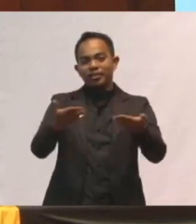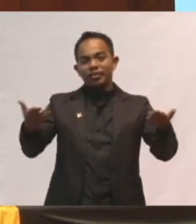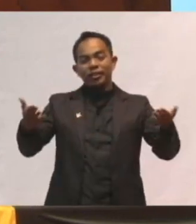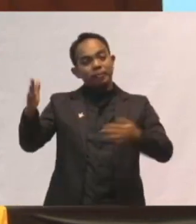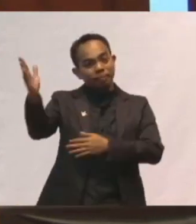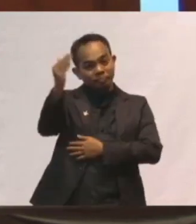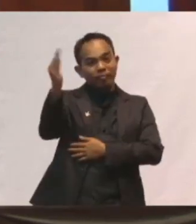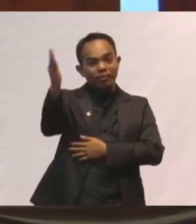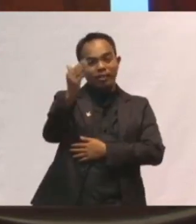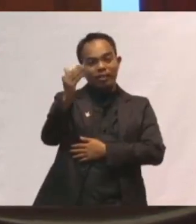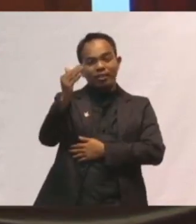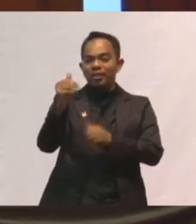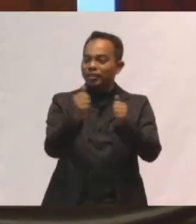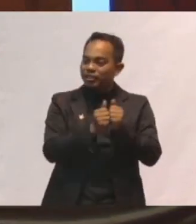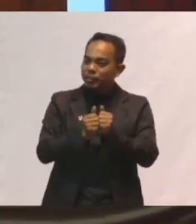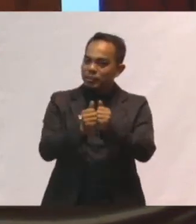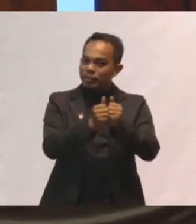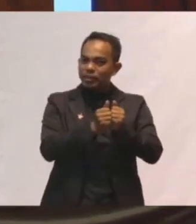marilah kita bersama-sama